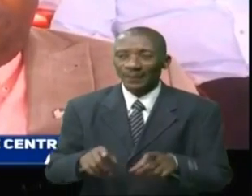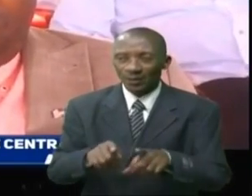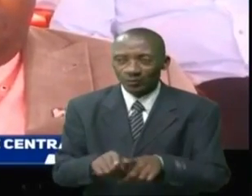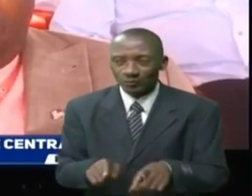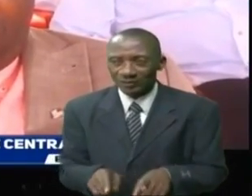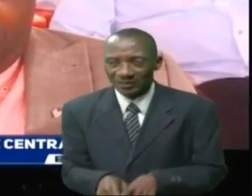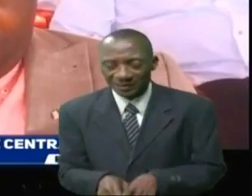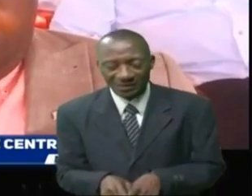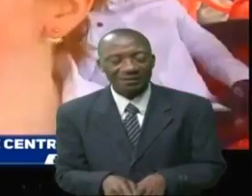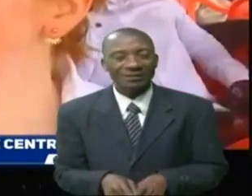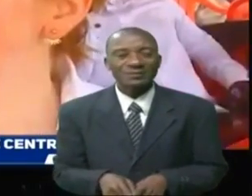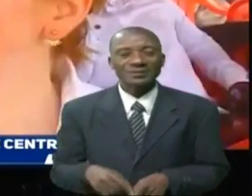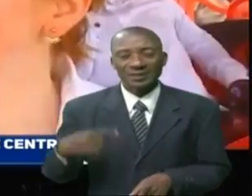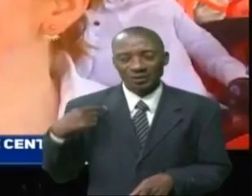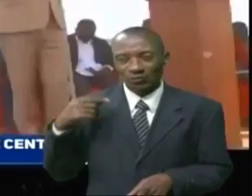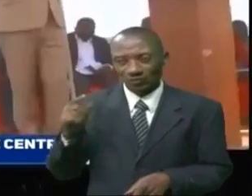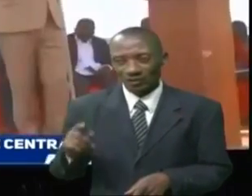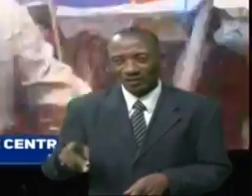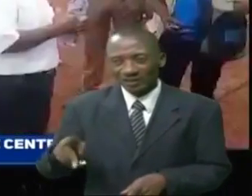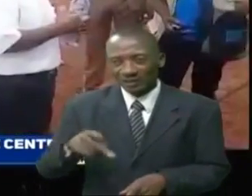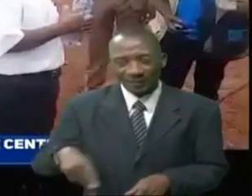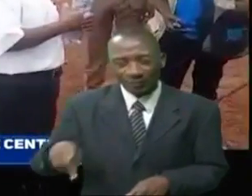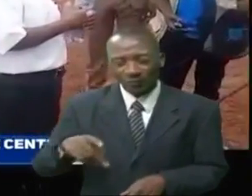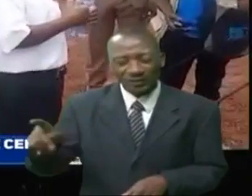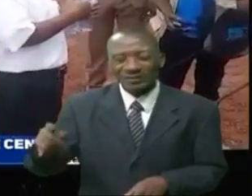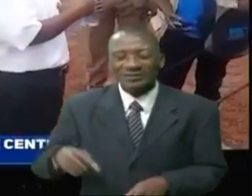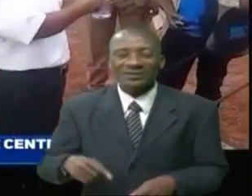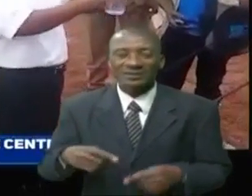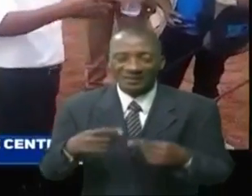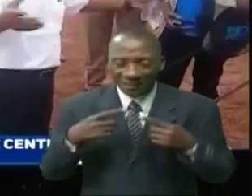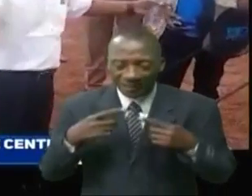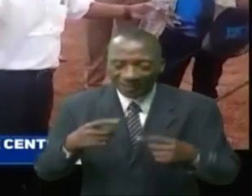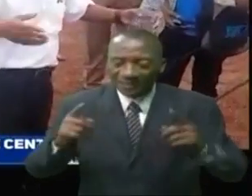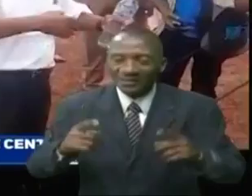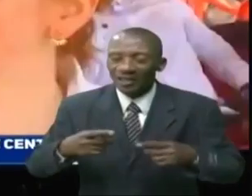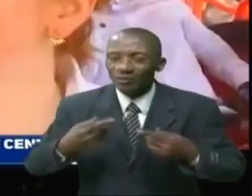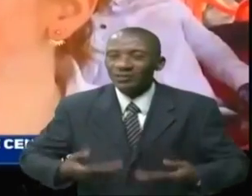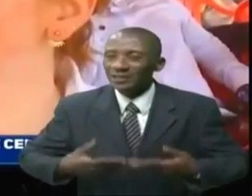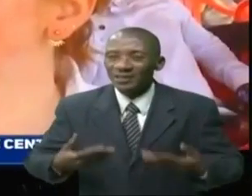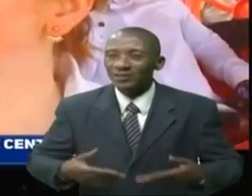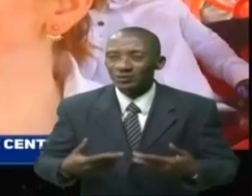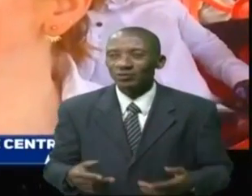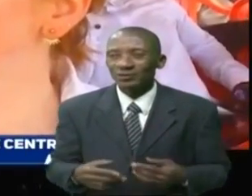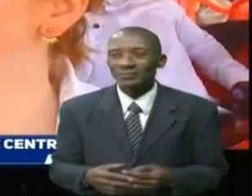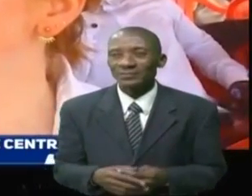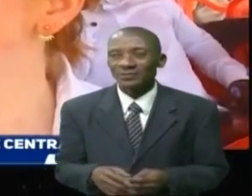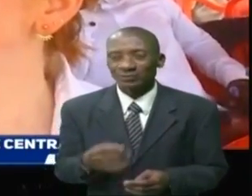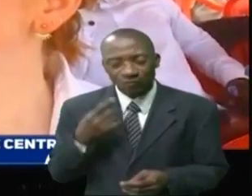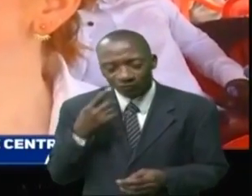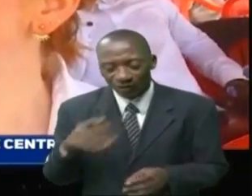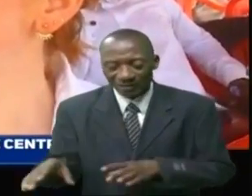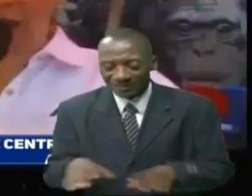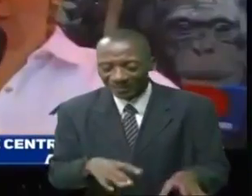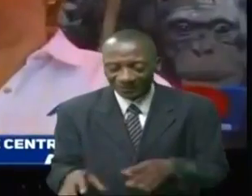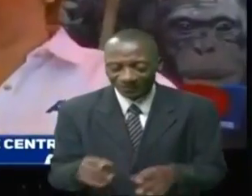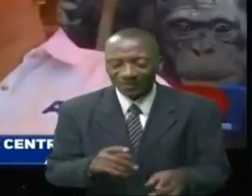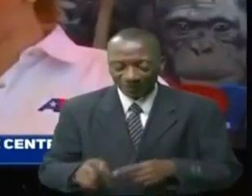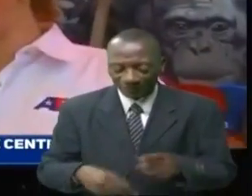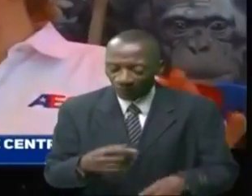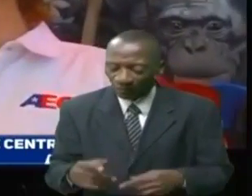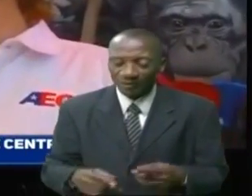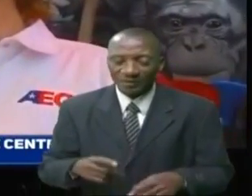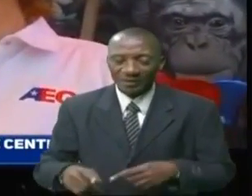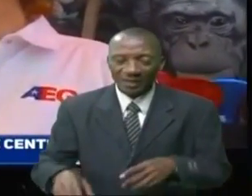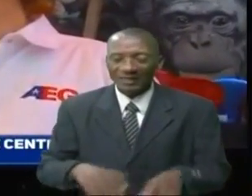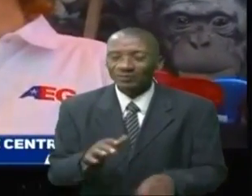ville, Yves Ballot, a exprimé sa joie. Avant un jeu de questions-réponses, Madame Kathleen Cook, directeur AEG RDC,